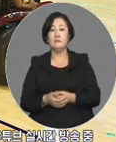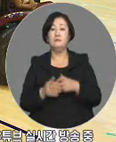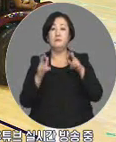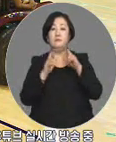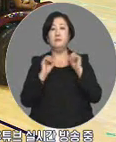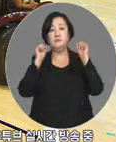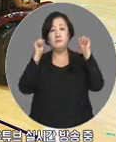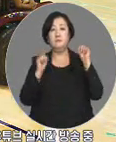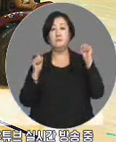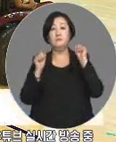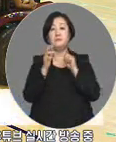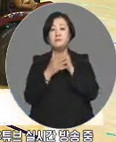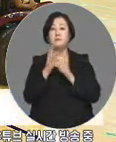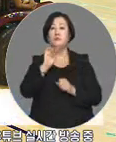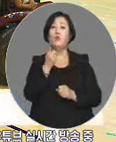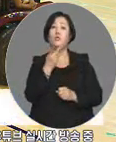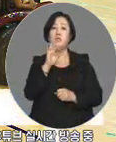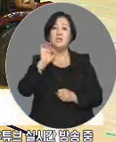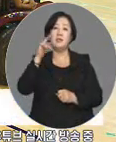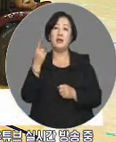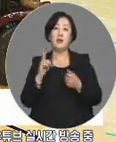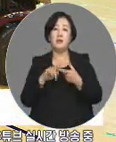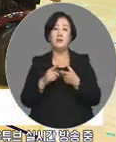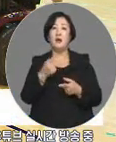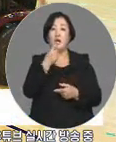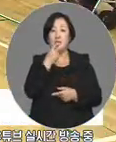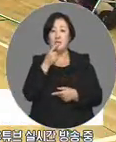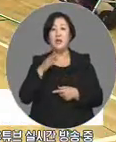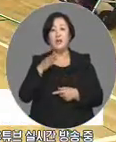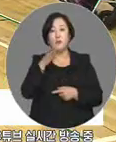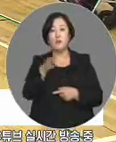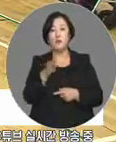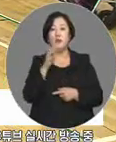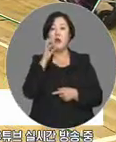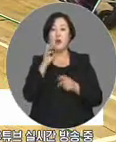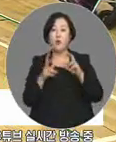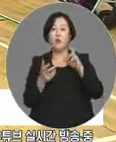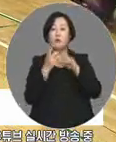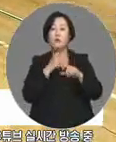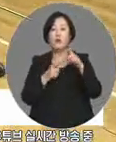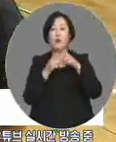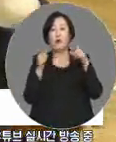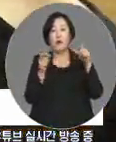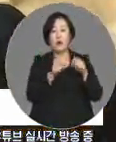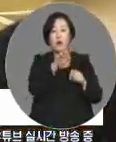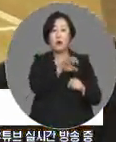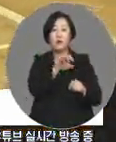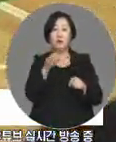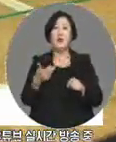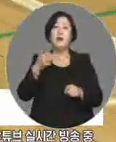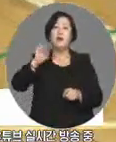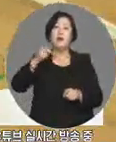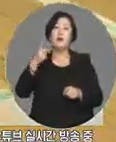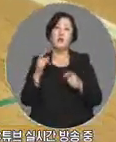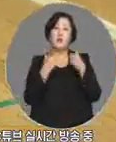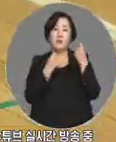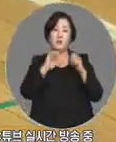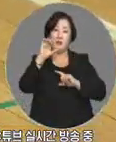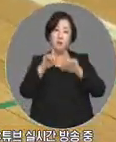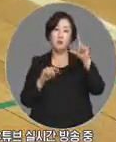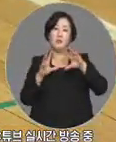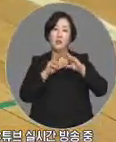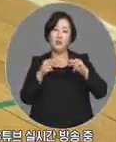장애인 스포츠의 꽃이라 불리는 보치아. 하얀색 표적구에 가까운 공이 많을수록 이기는 경기인데 컬링과 비슷해 땅 위에서